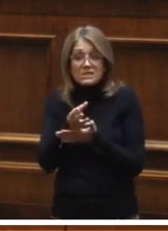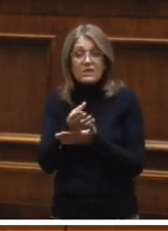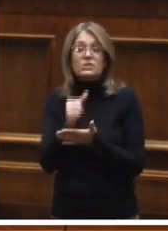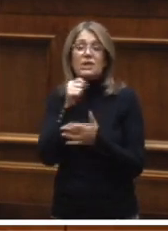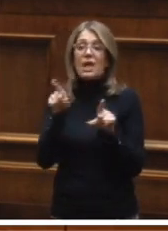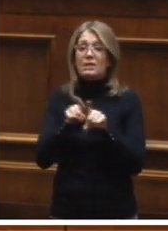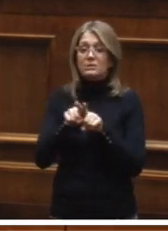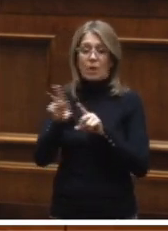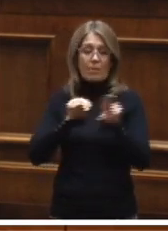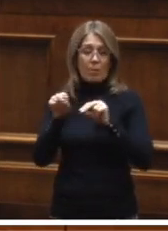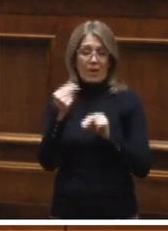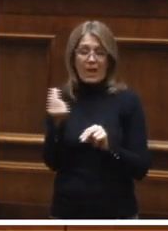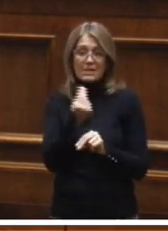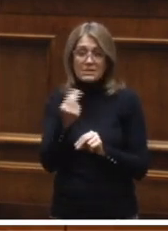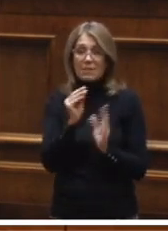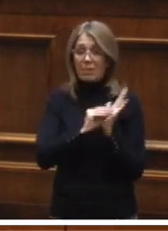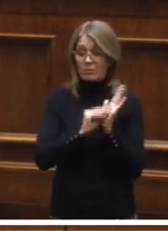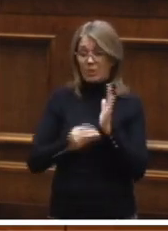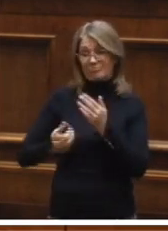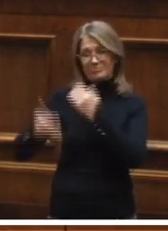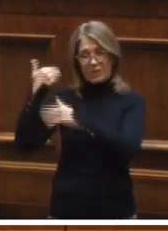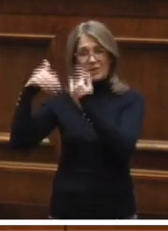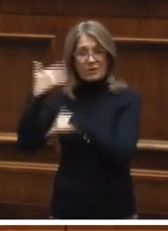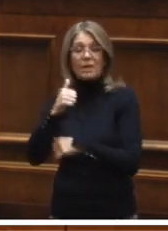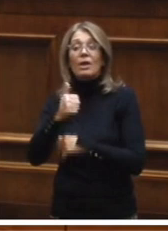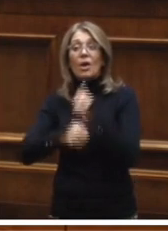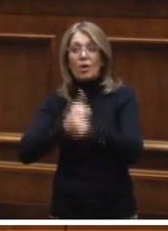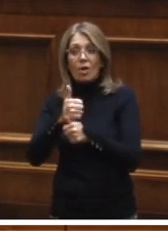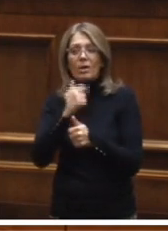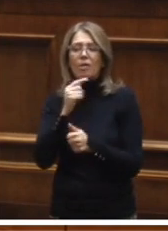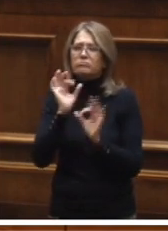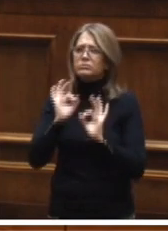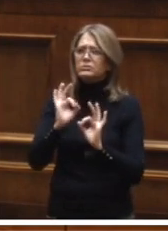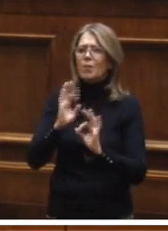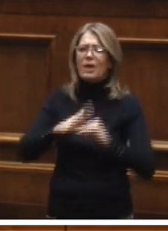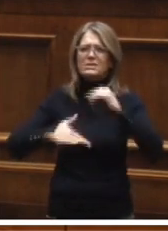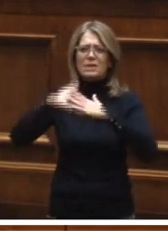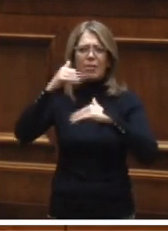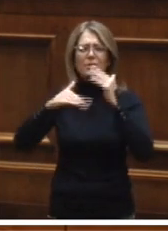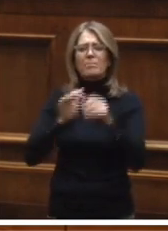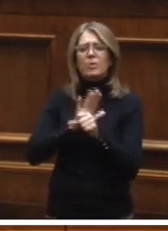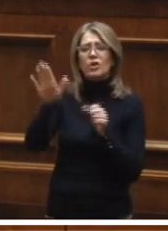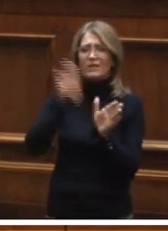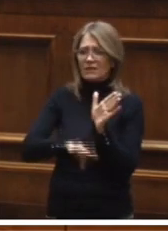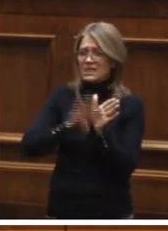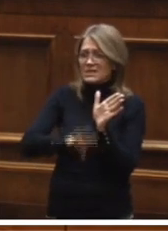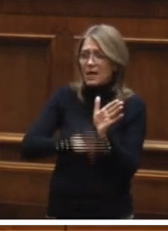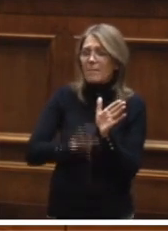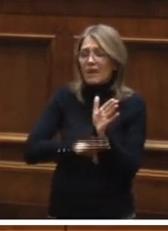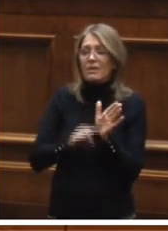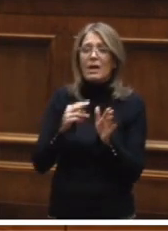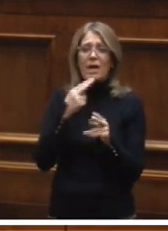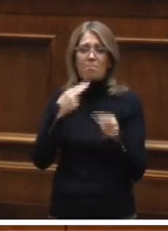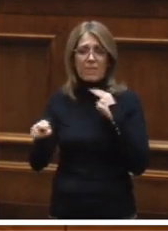Republika Srbija u proteklim godinama izgradila adekvatan antidiskriminacioni pravni okvir